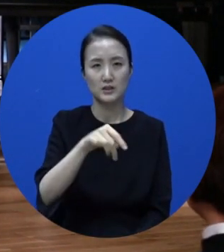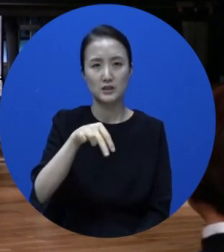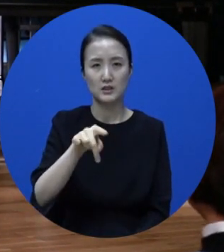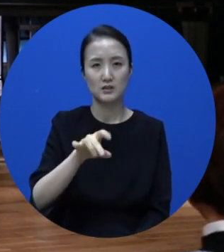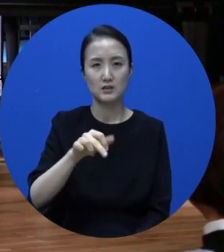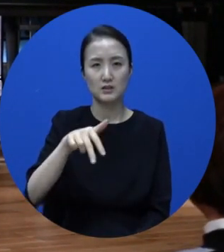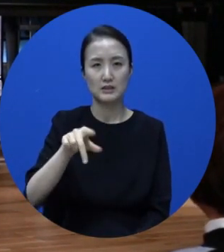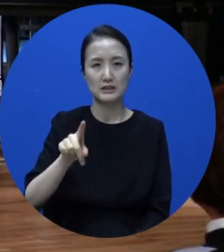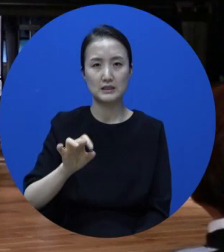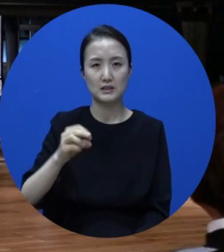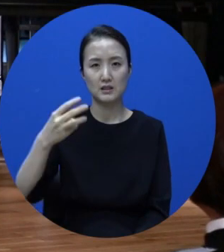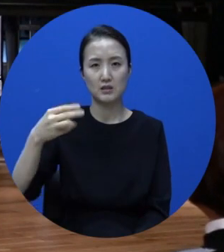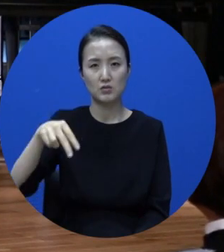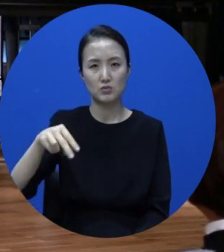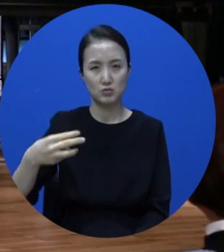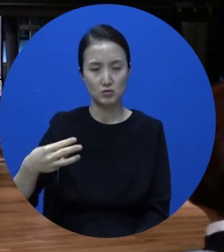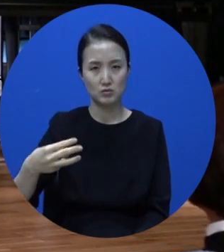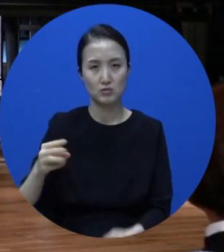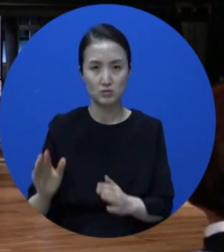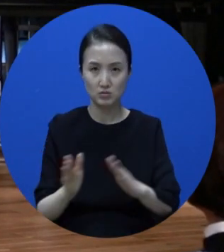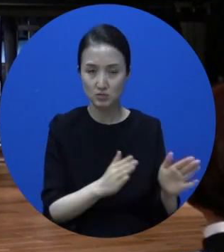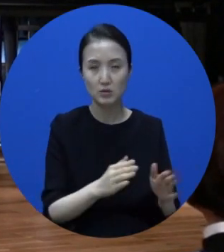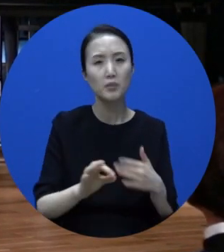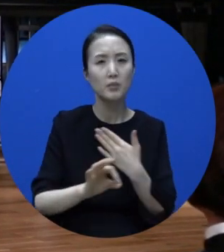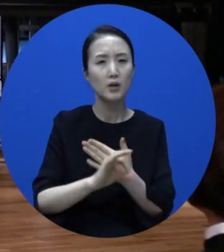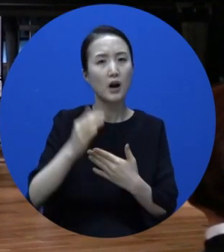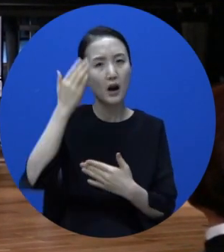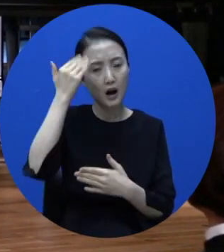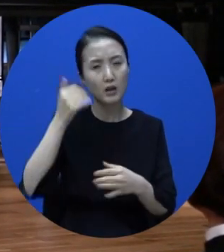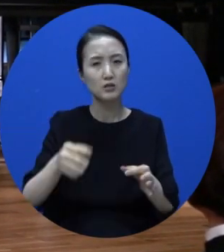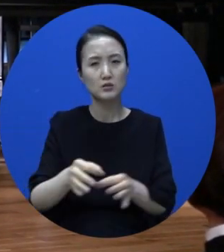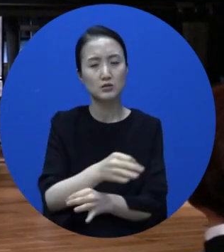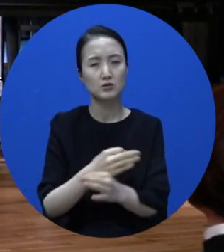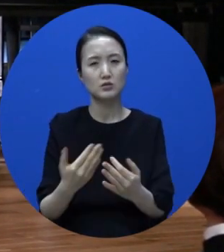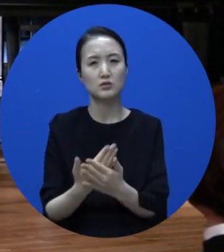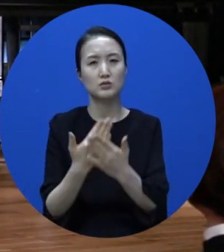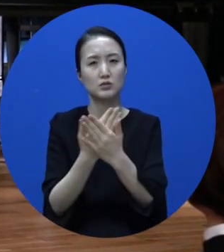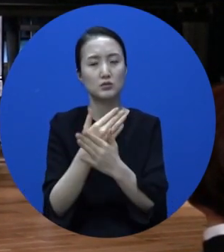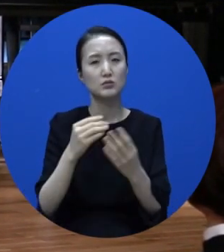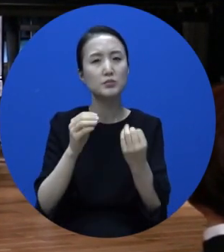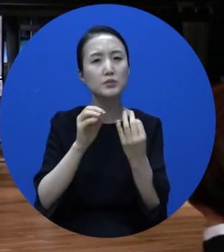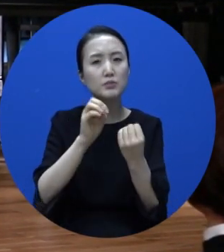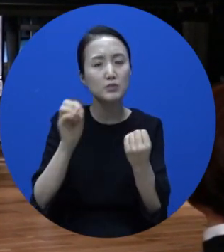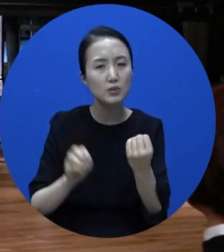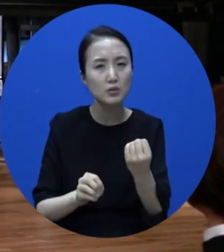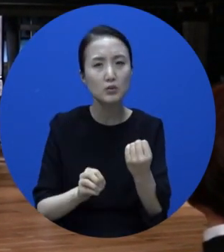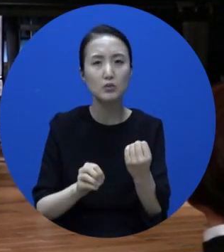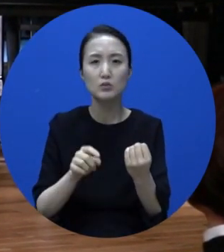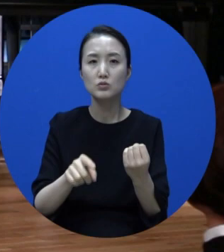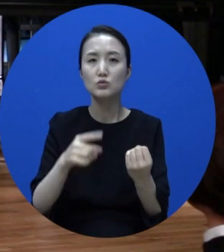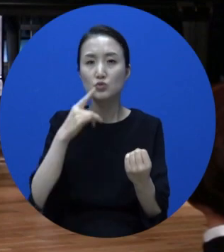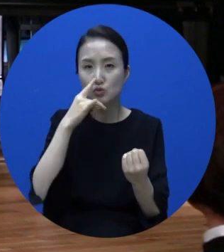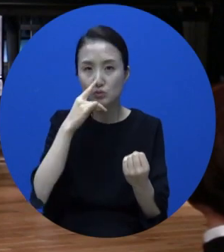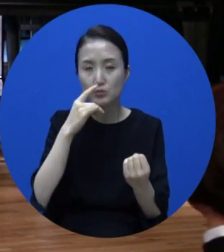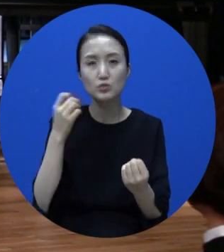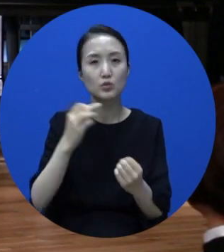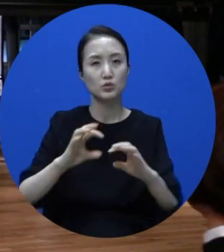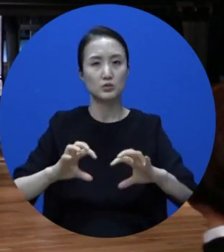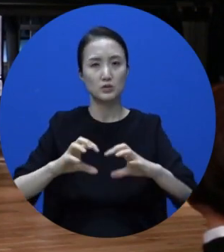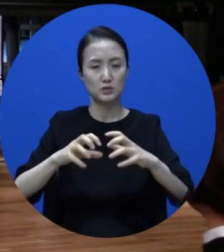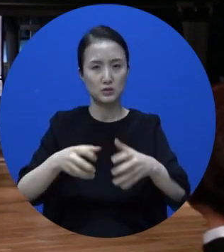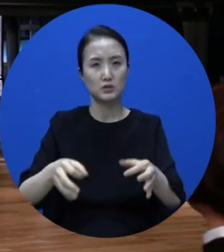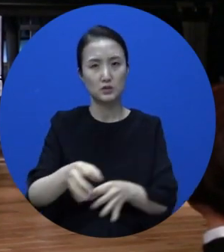그러면 빵집이 아니라 한국 경제성장률이 뭔지 아시겠죠 빵집이 아니라 한국경제가 아니라 세계